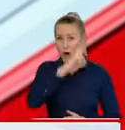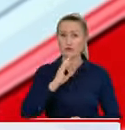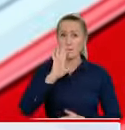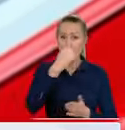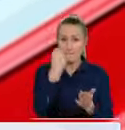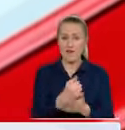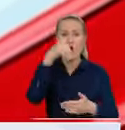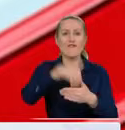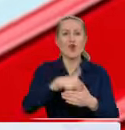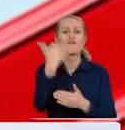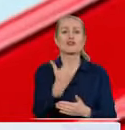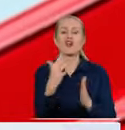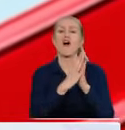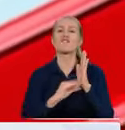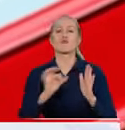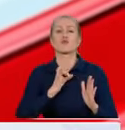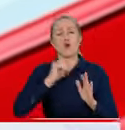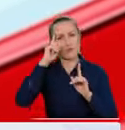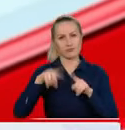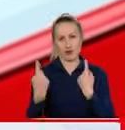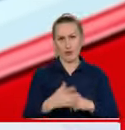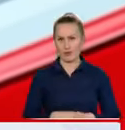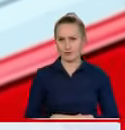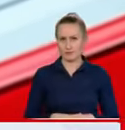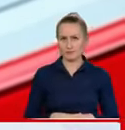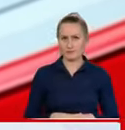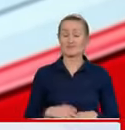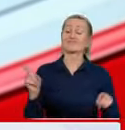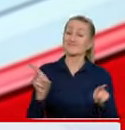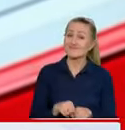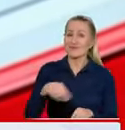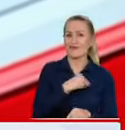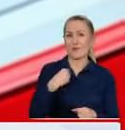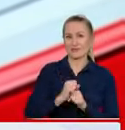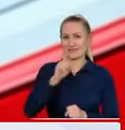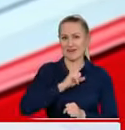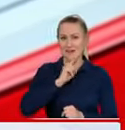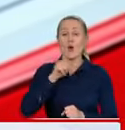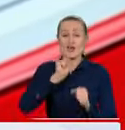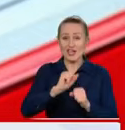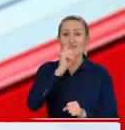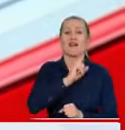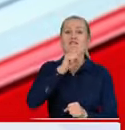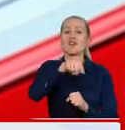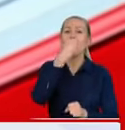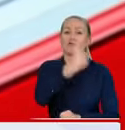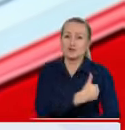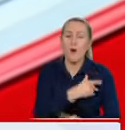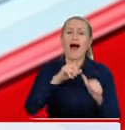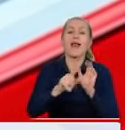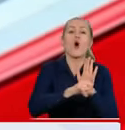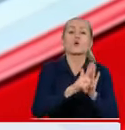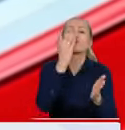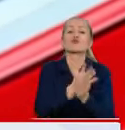wychowywania dzieci zgodnie z własnymi przekonaniami. I tak jest też w Polsce z religią. Jest ona w szkołach, ale chodzą na nie te dzieci, których